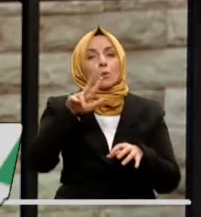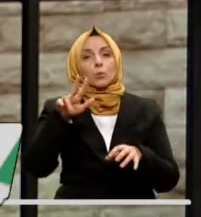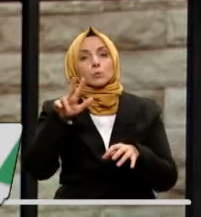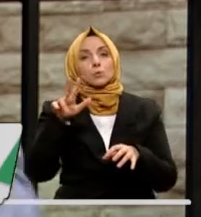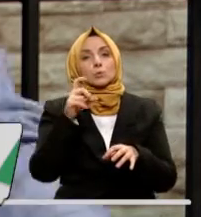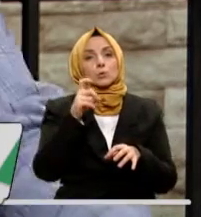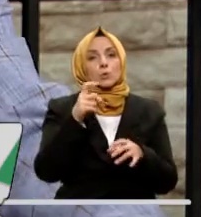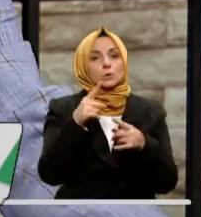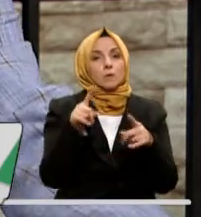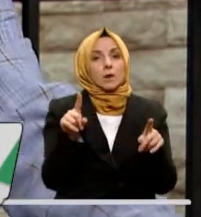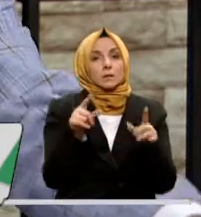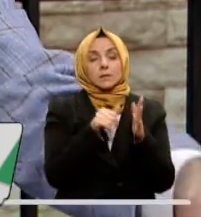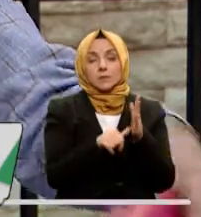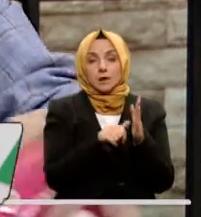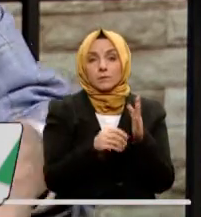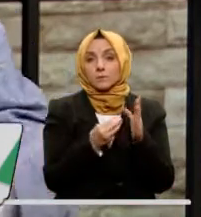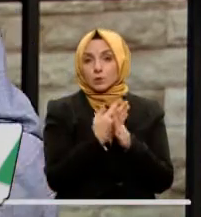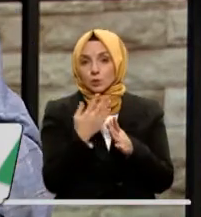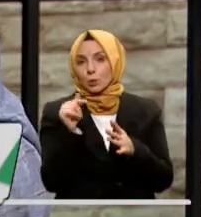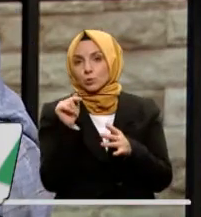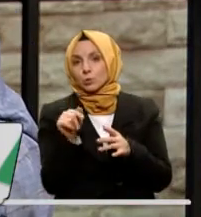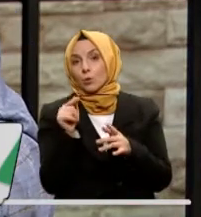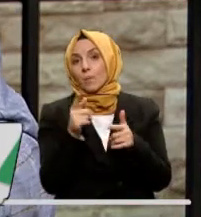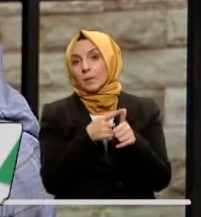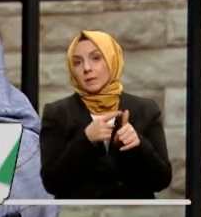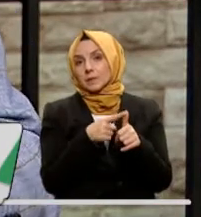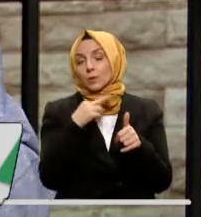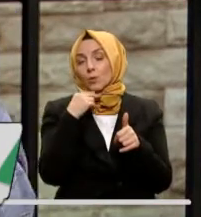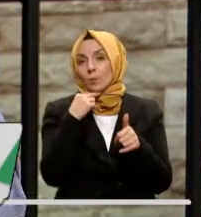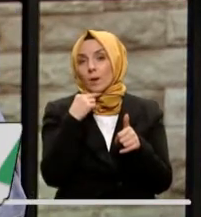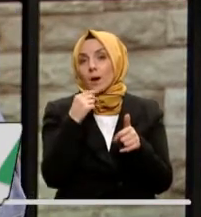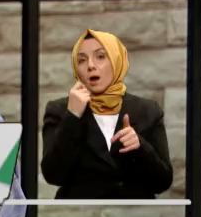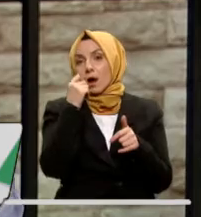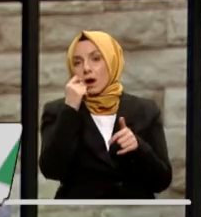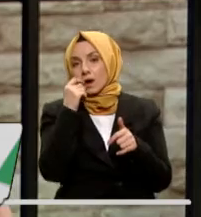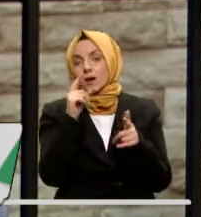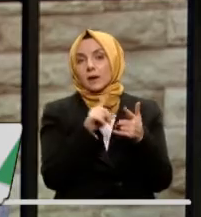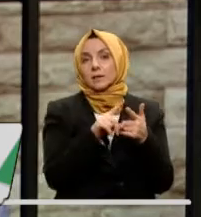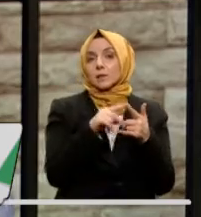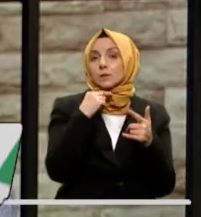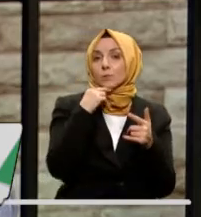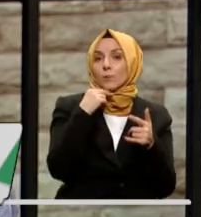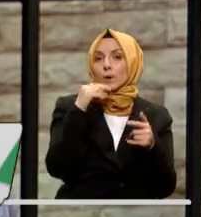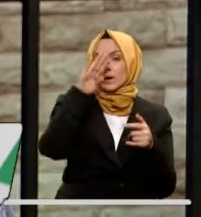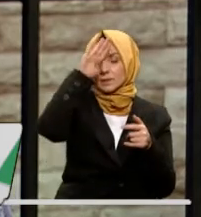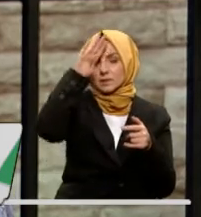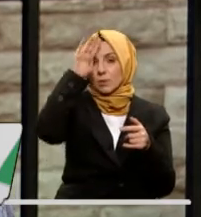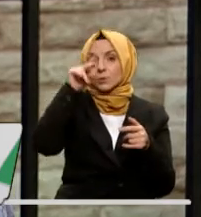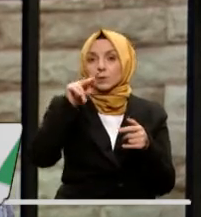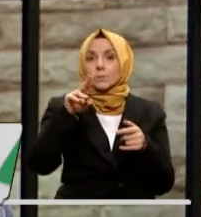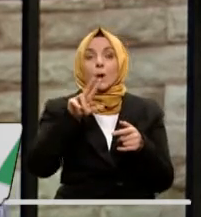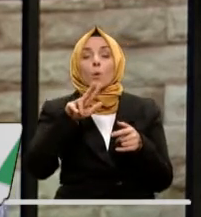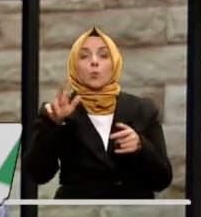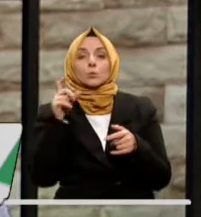çıkartıyoruz yani şu takvimimiz şu bir numara Ankara takvimi iki numara İstanbul takım böyle 39